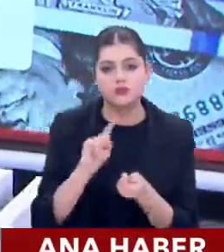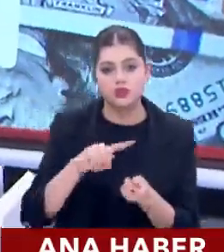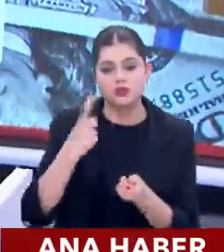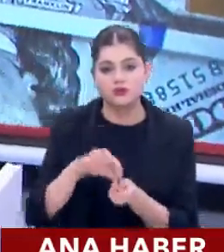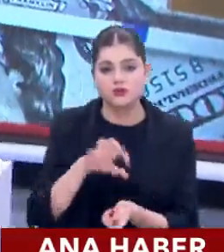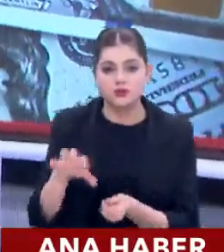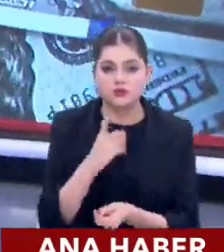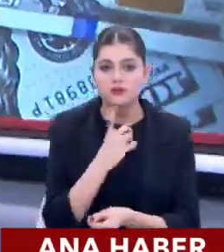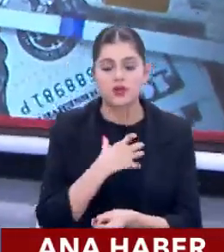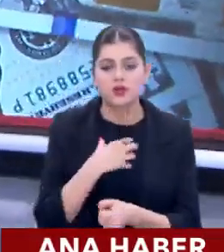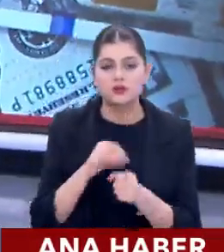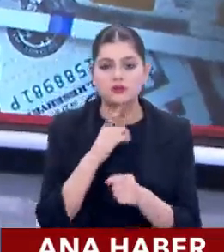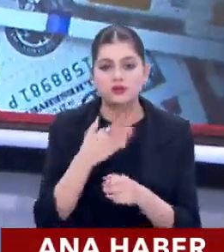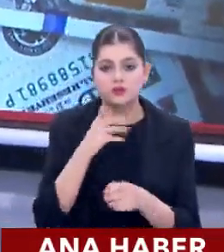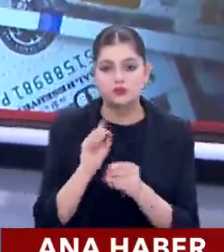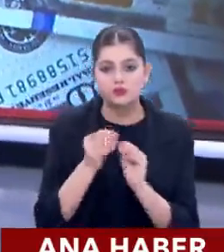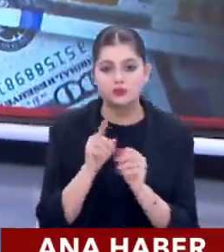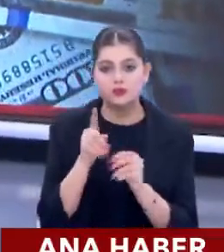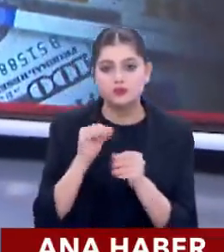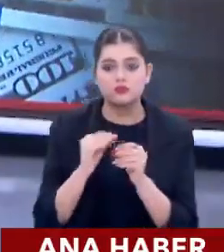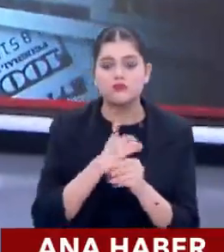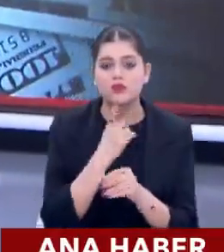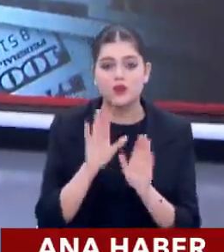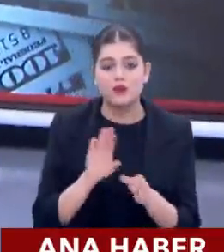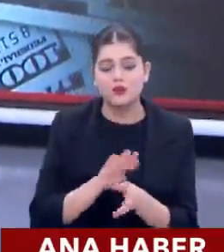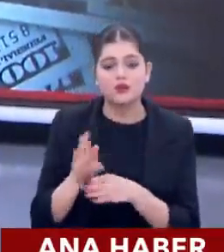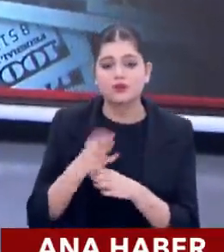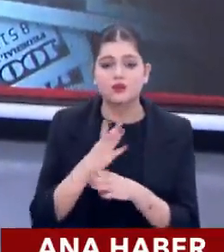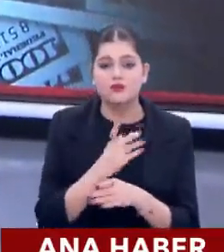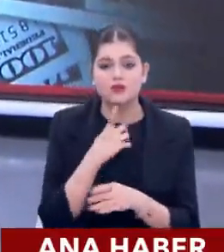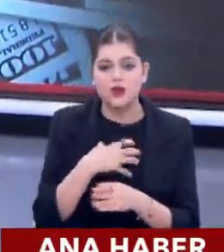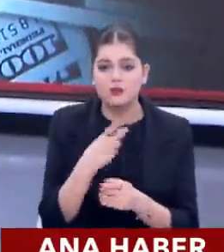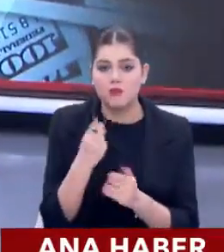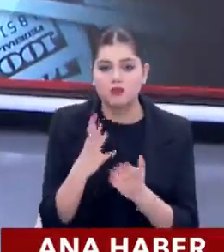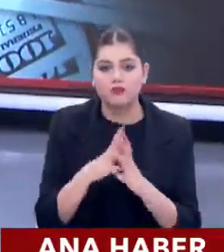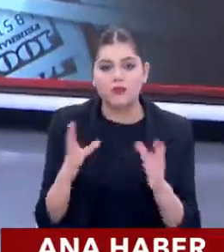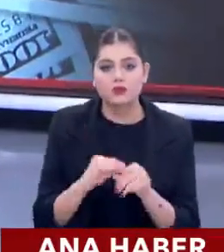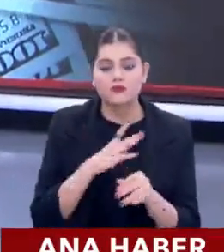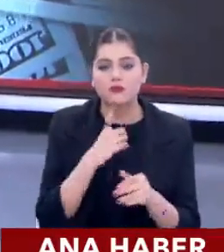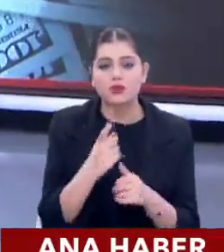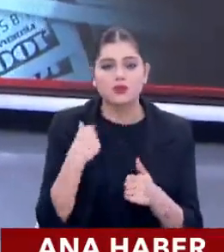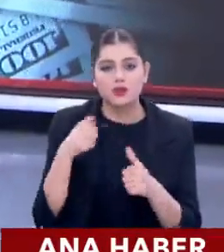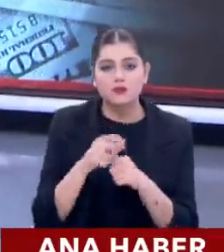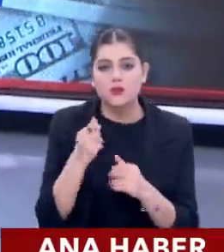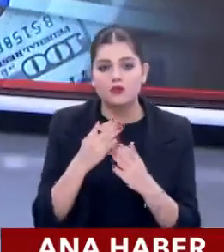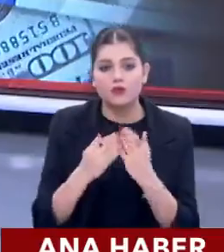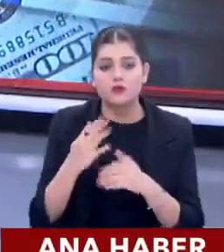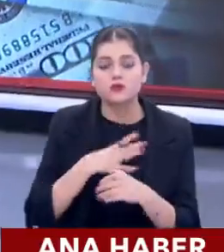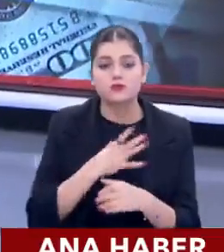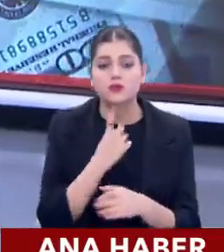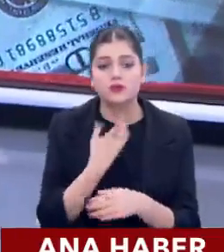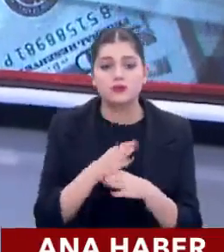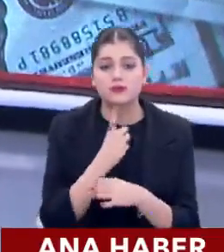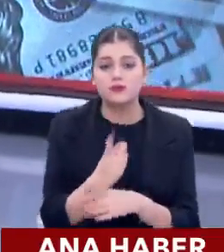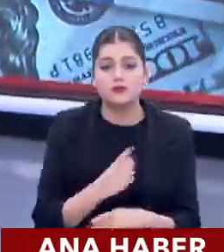boyutu kendisini de tabii sorumlu tutan var ama bu tür şeylere ne gerek var diyesi geliyor insanın aynı benzer biçimde bu para